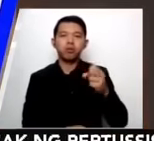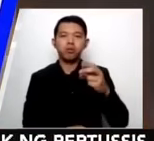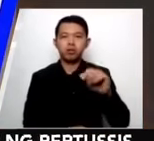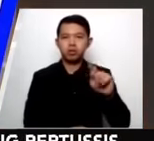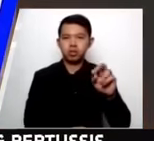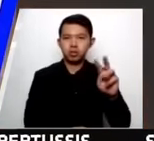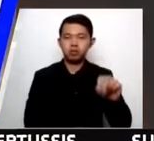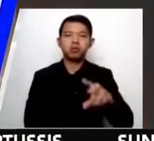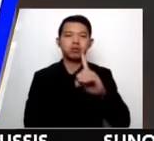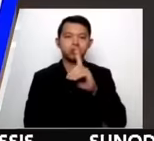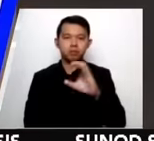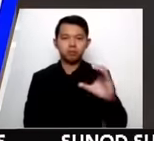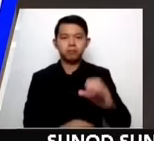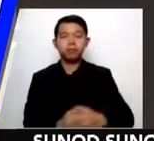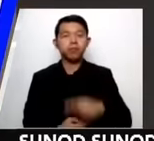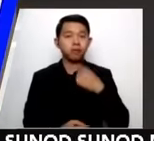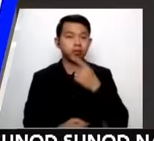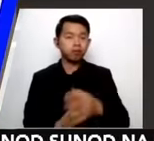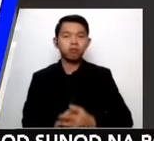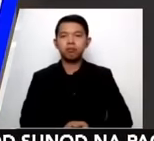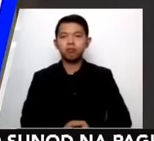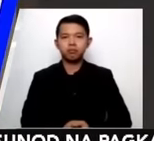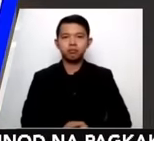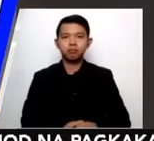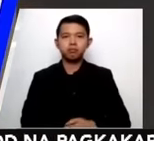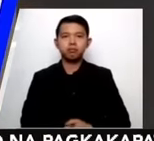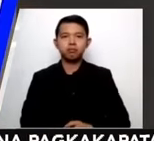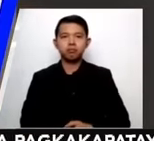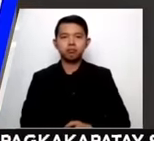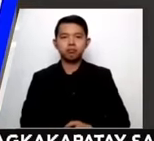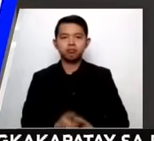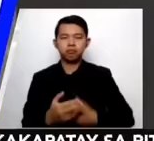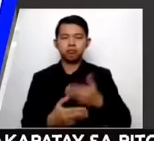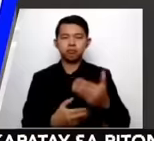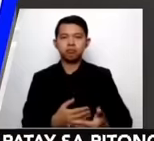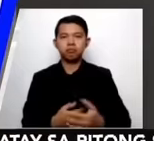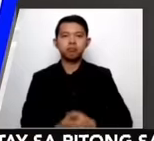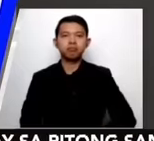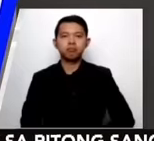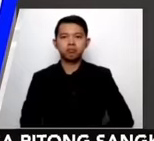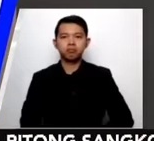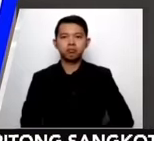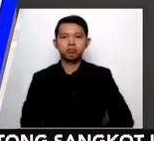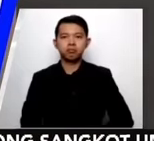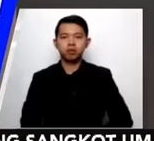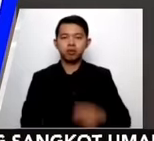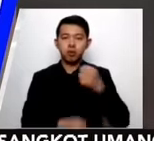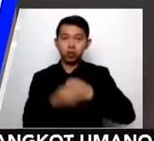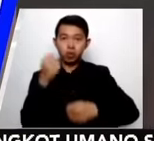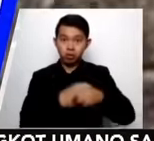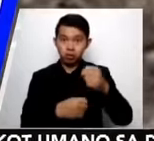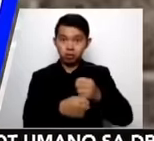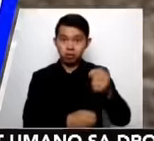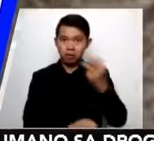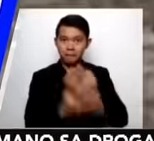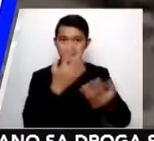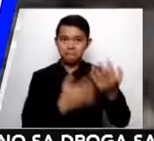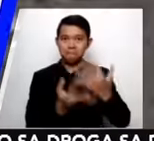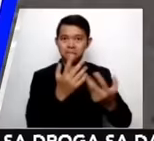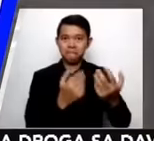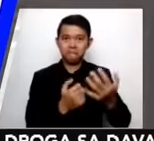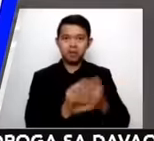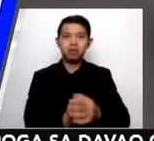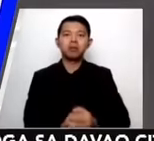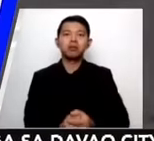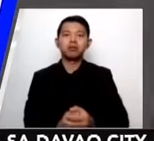Bilang ng mga nasawi sa salpukan ng van at truck sa Antipas, Cotabato, umakyat sa 18 ayon sa LTFRB. Nasa kusudiya na